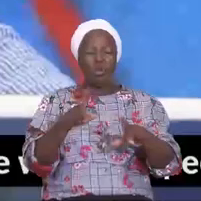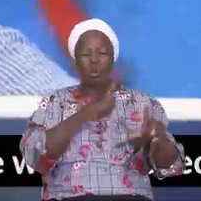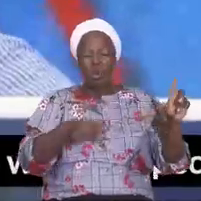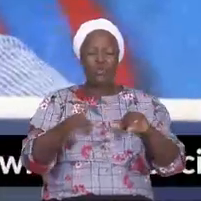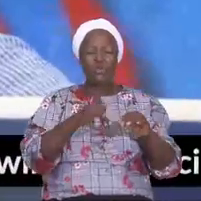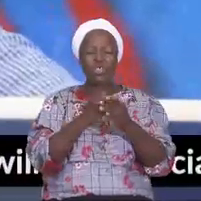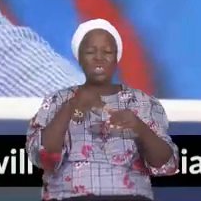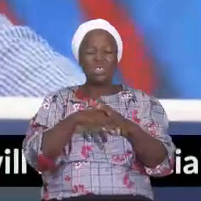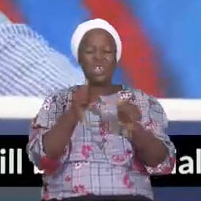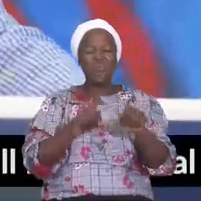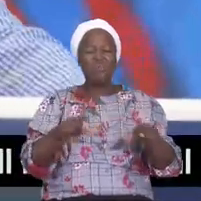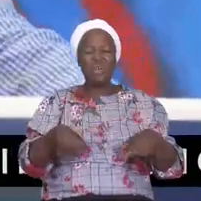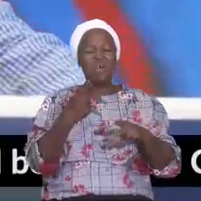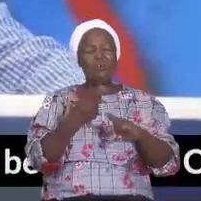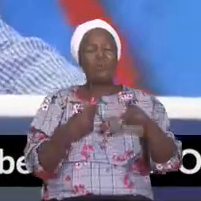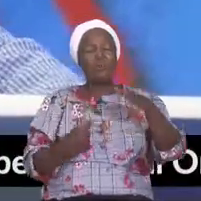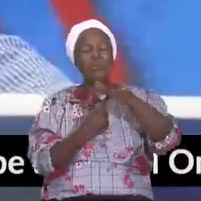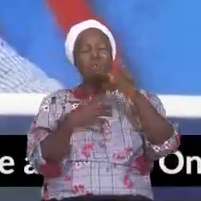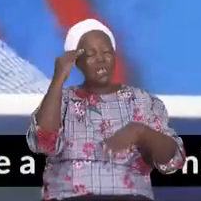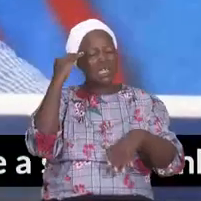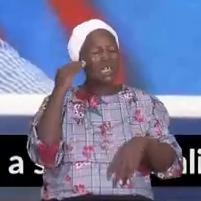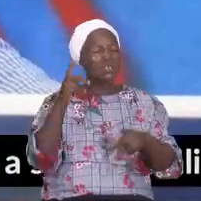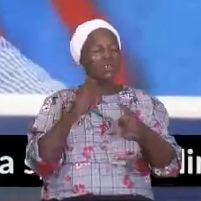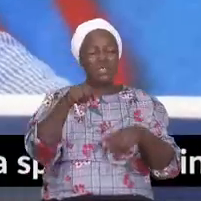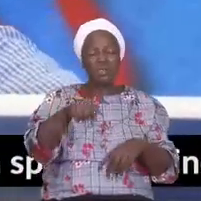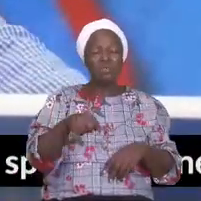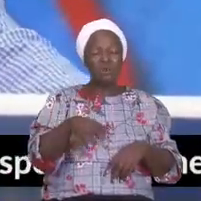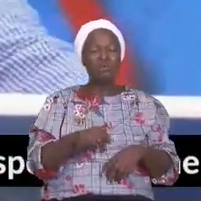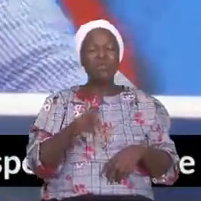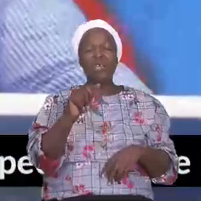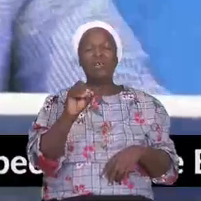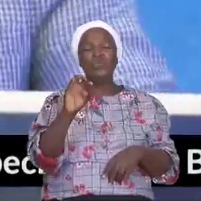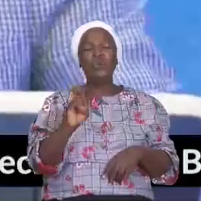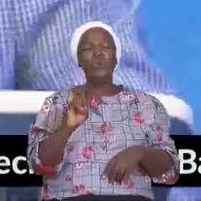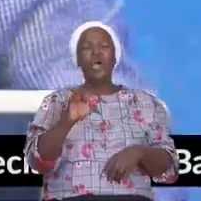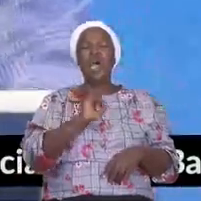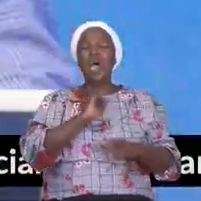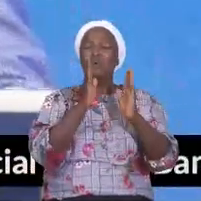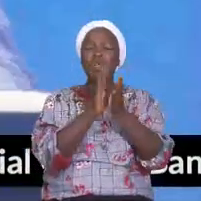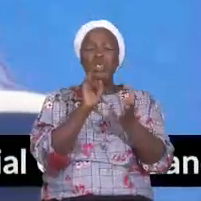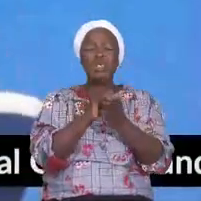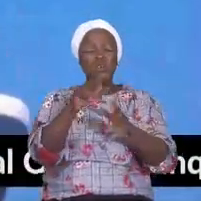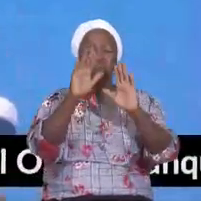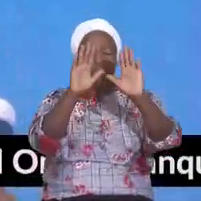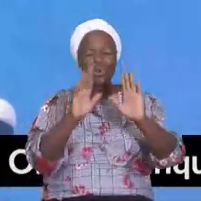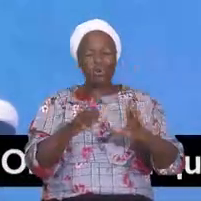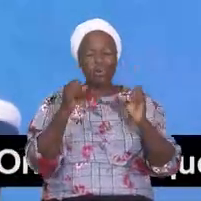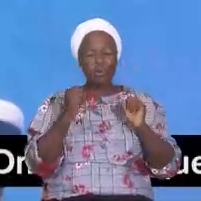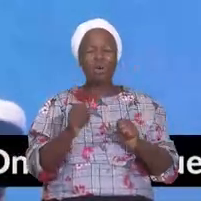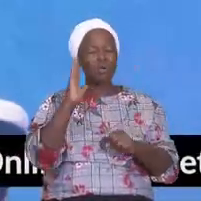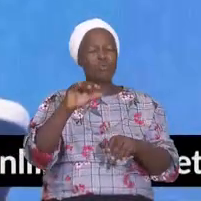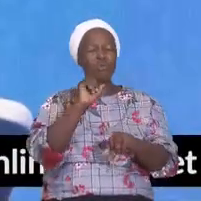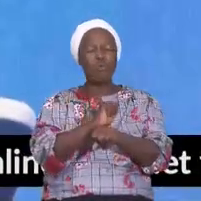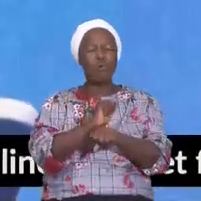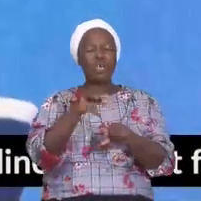l'impossible devient possible. Seigneur, fais-le dans chaque vie, de la tête jusqu'aux pieds.